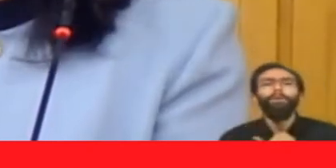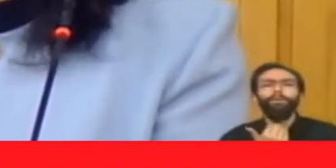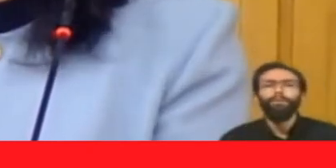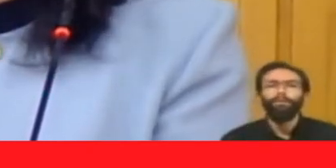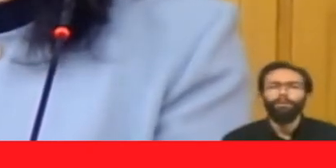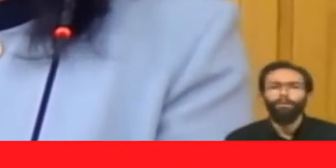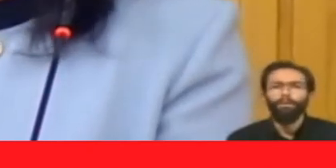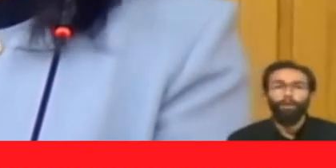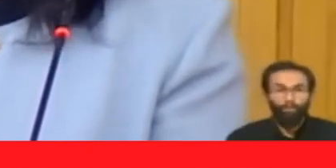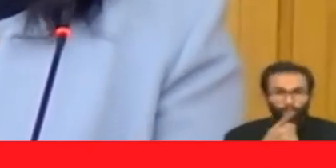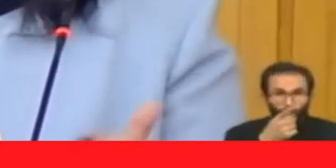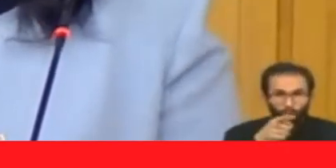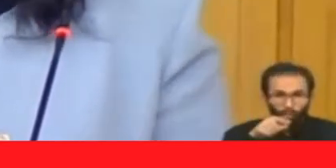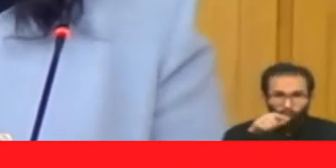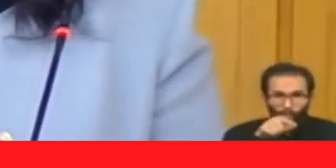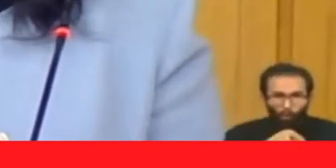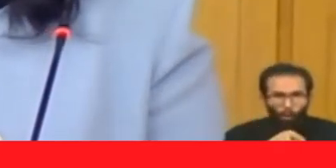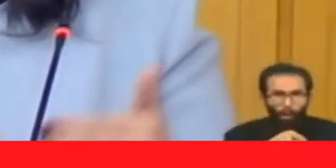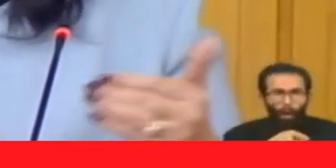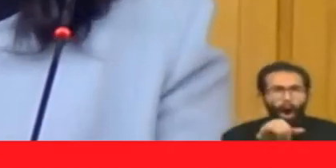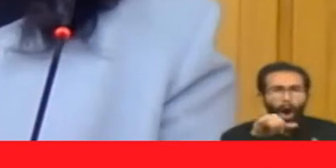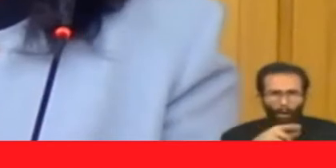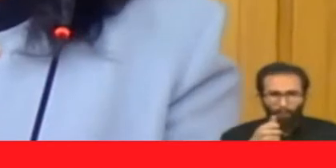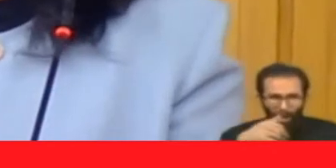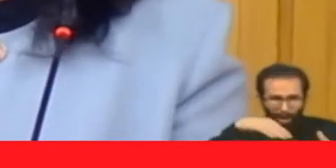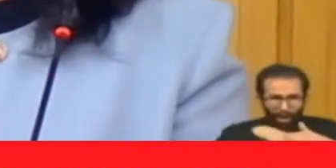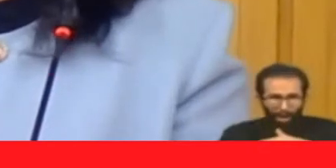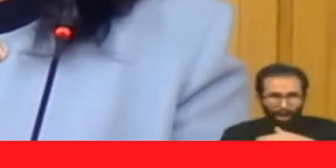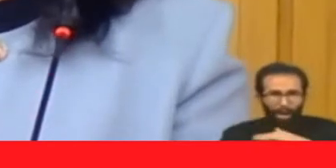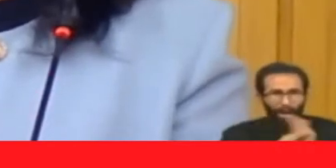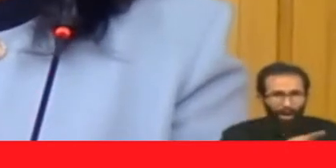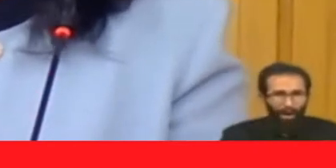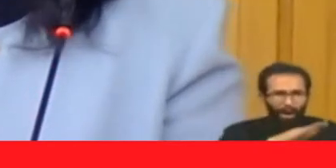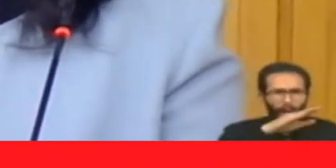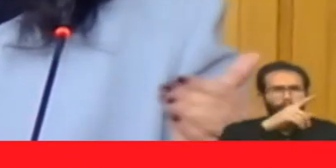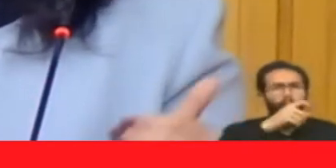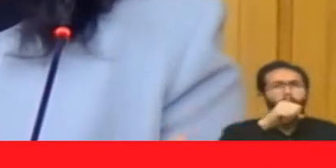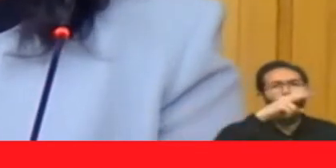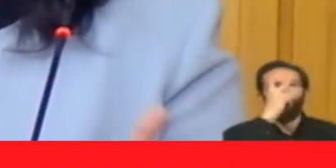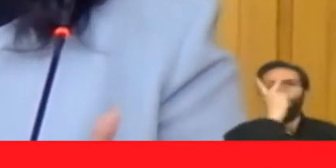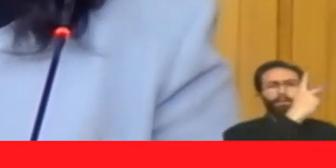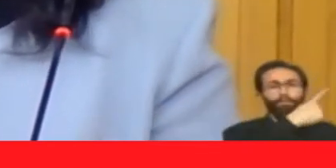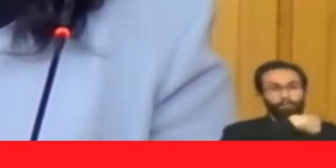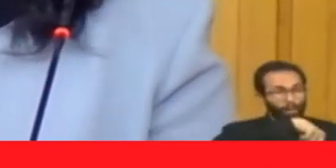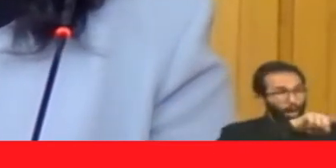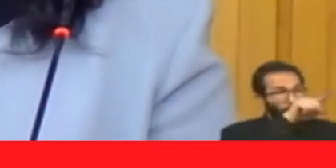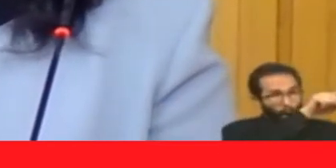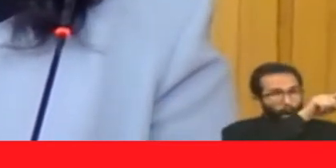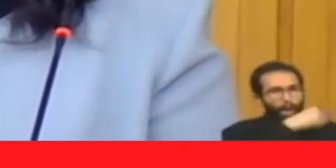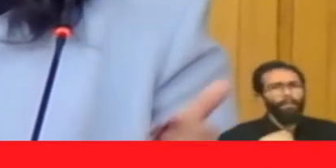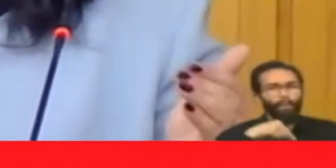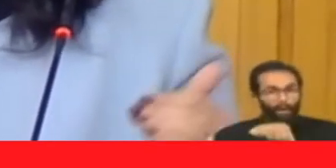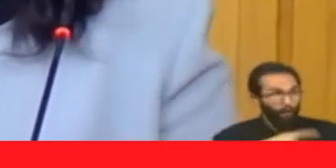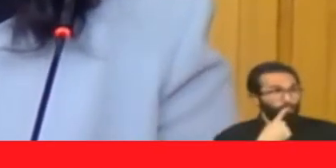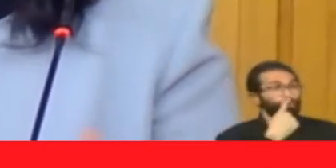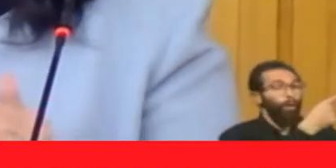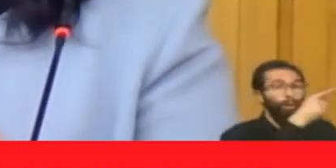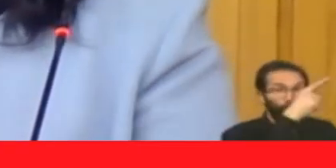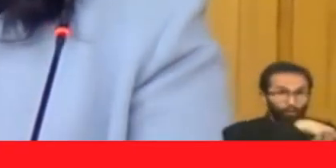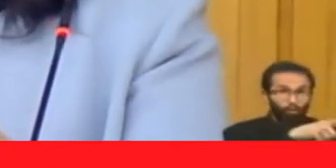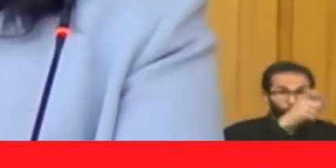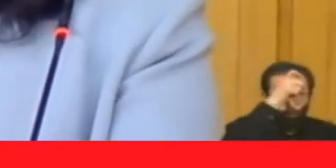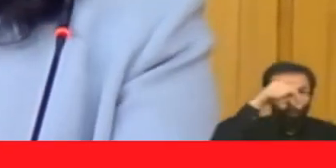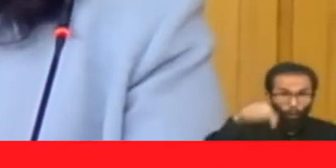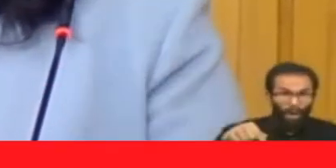tek sizsiniz. O yüzden bu çağrıyı biz size yapıyoruz. Türkiye'nin geleceği açısından önce